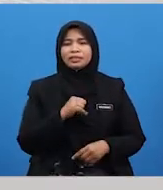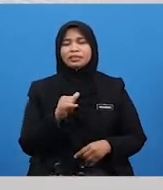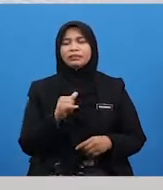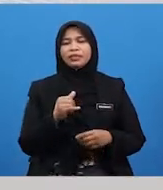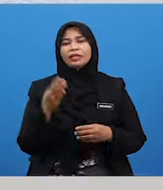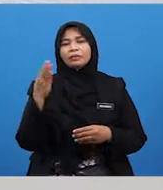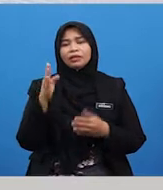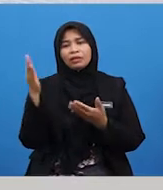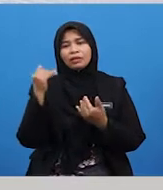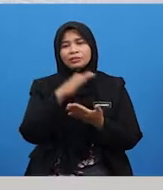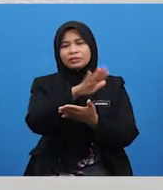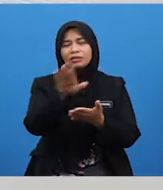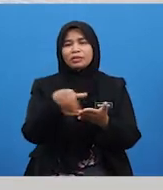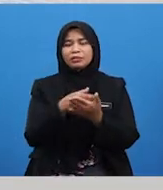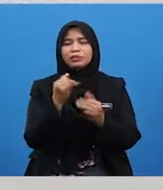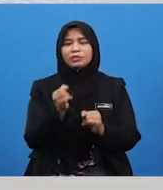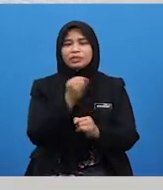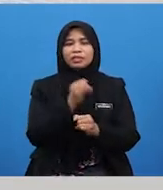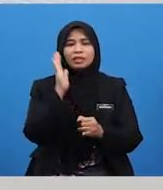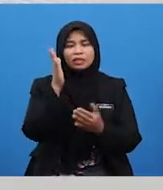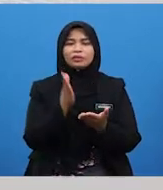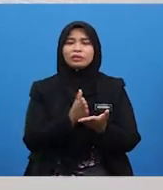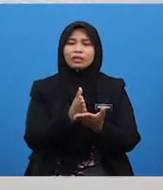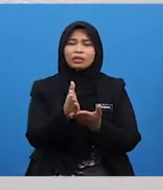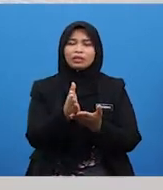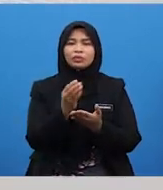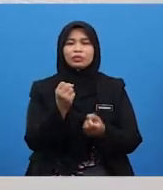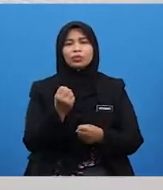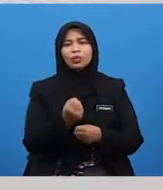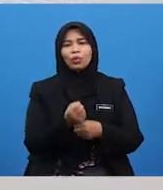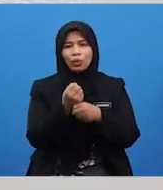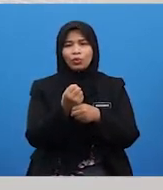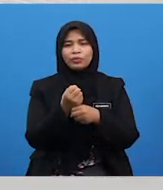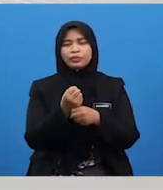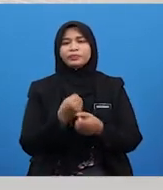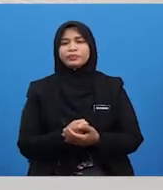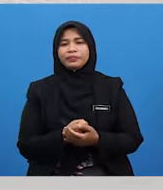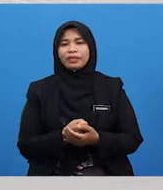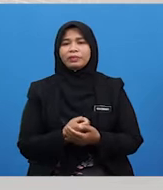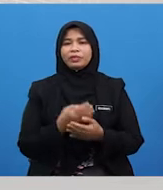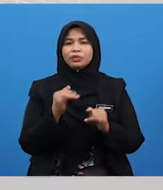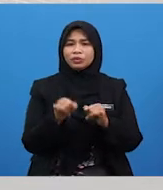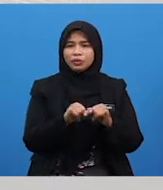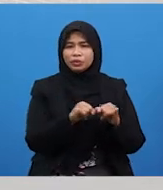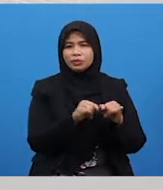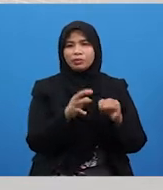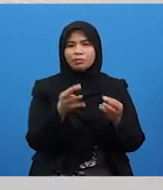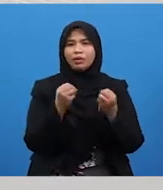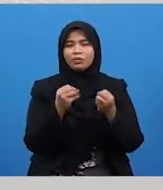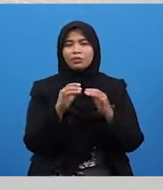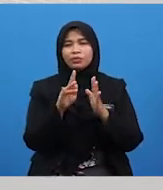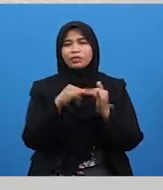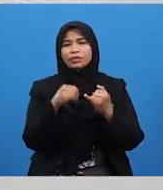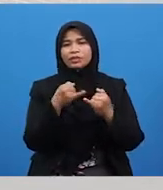semoga jiran akan terus memberikan sokongan kepada dirinya. Beliau juga mahu kejayaan ini